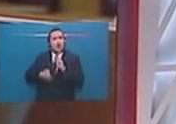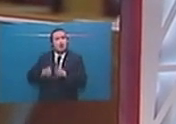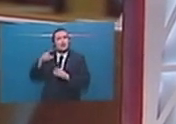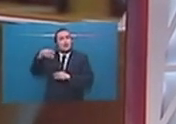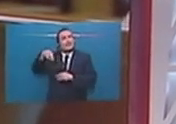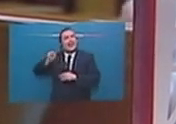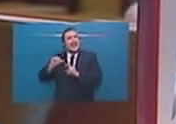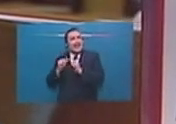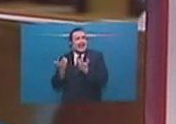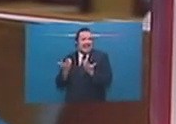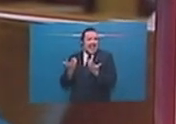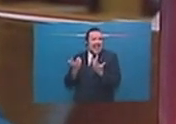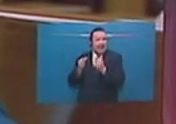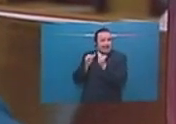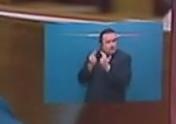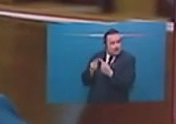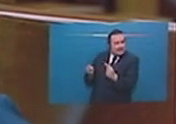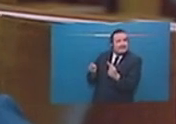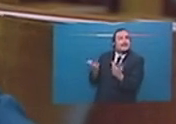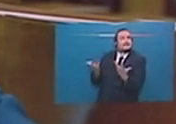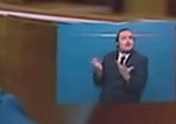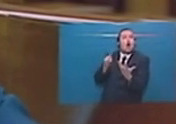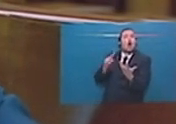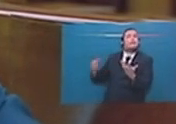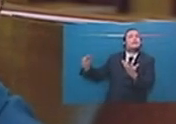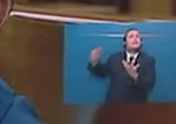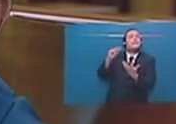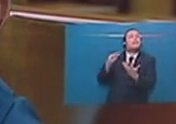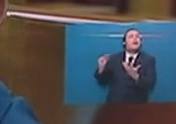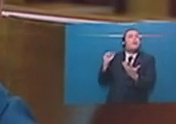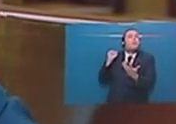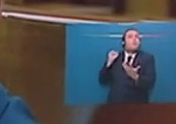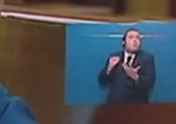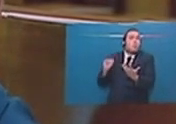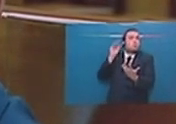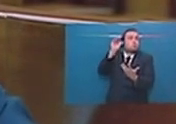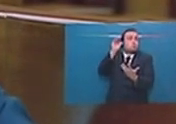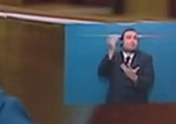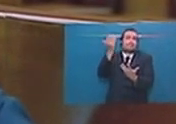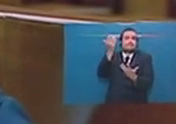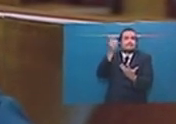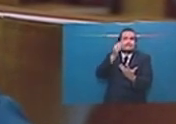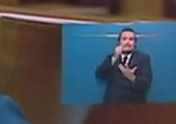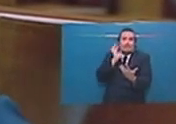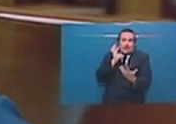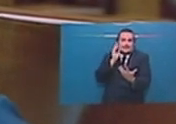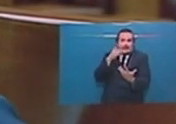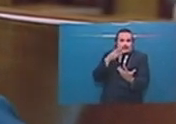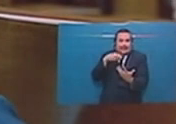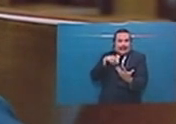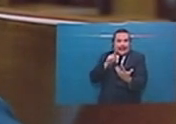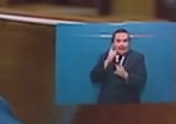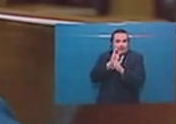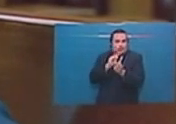PNRR? E a questo proposito dicono anche che potrebbe essere necessario e utile rivederlo il PNR. Secondo